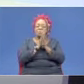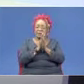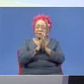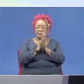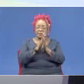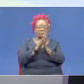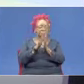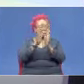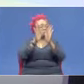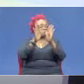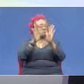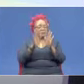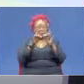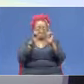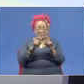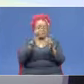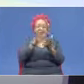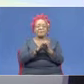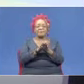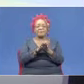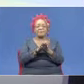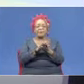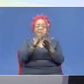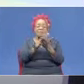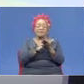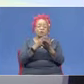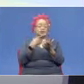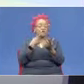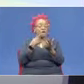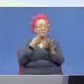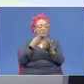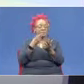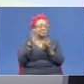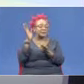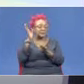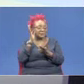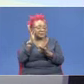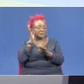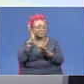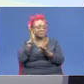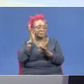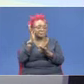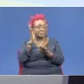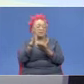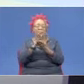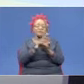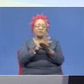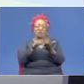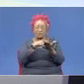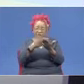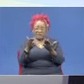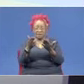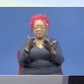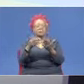kuamini kwamba inatendeka. Kabla ya kuongea ni muhimu kusikiza. Kabla ya kufeli pia ni